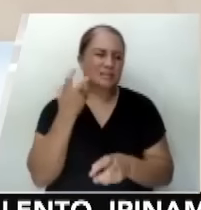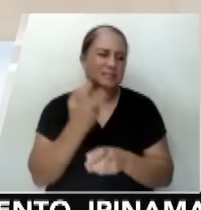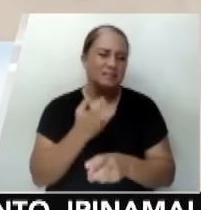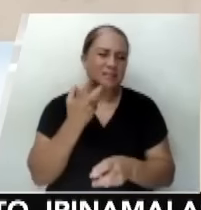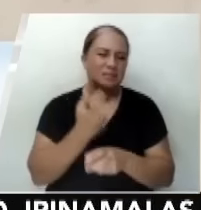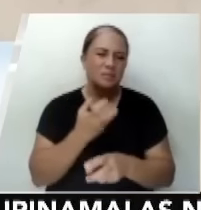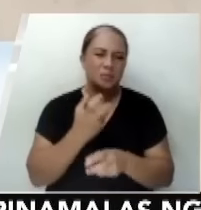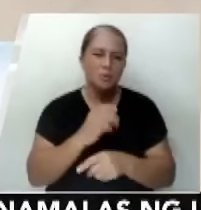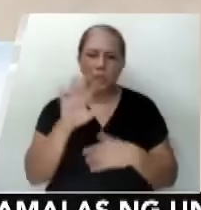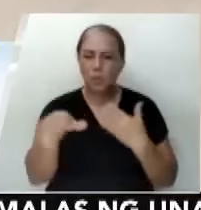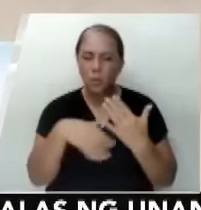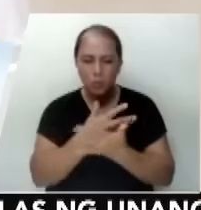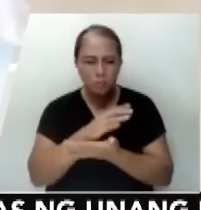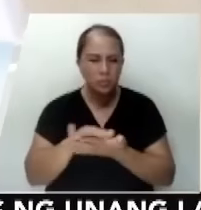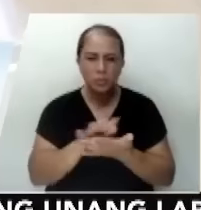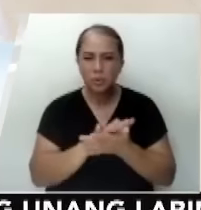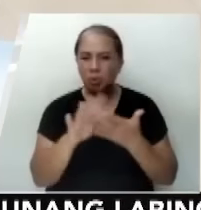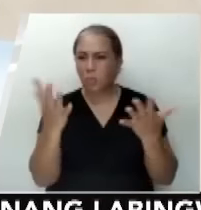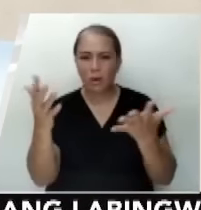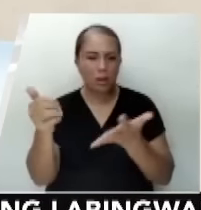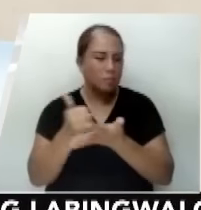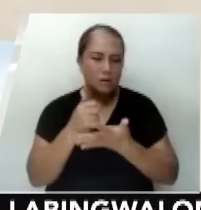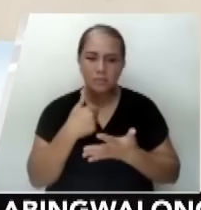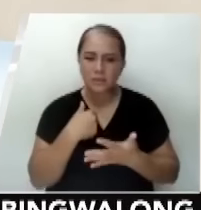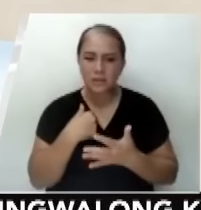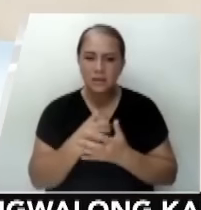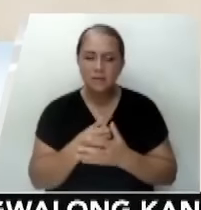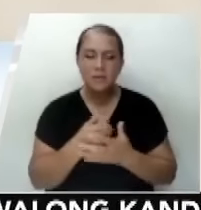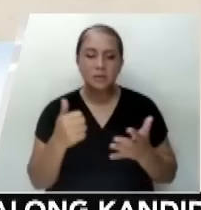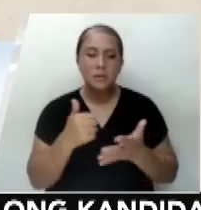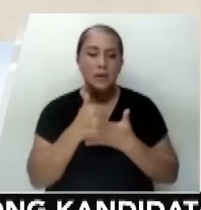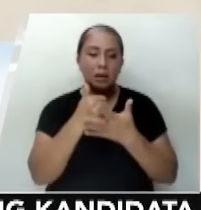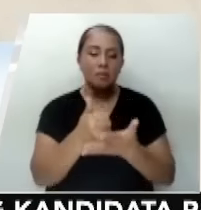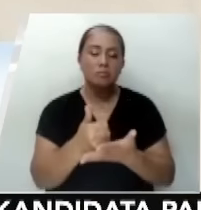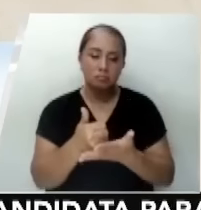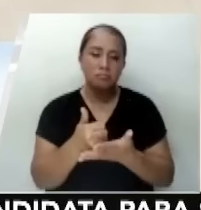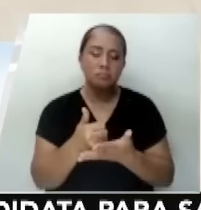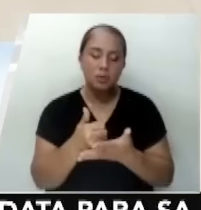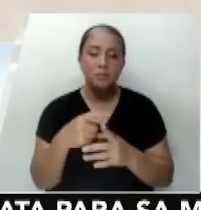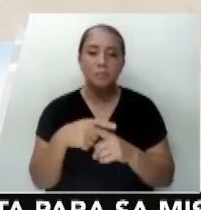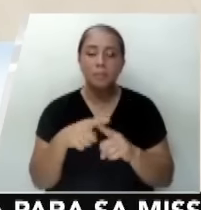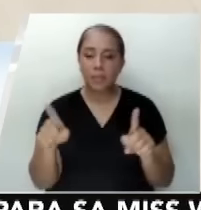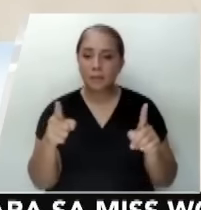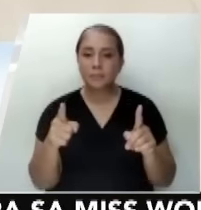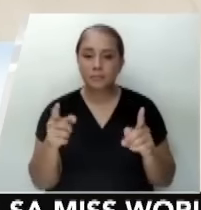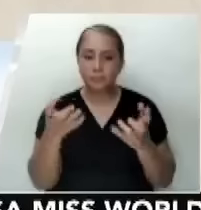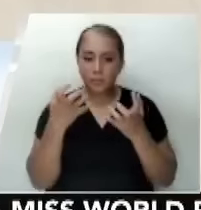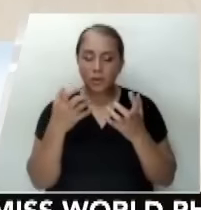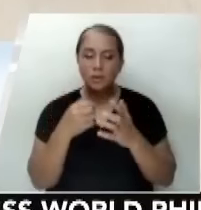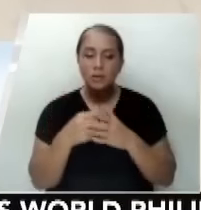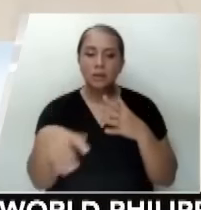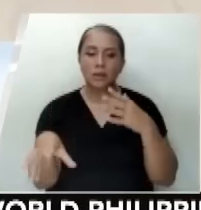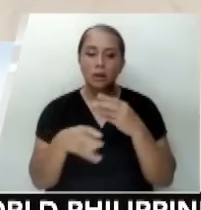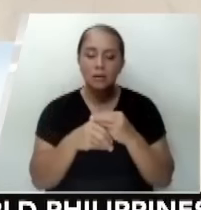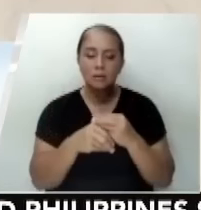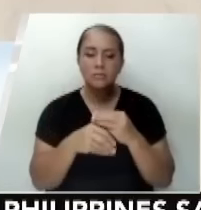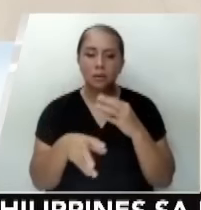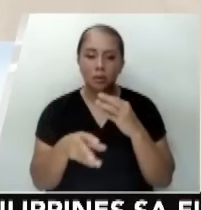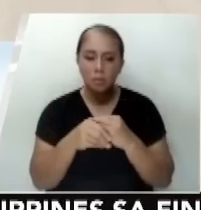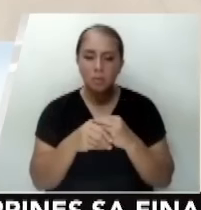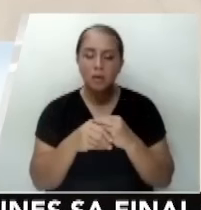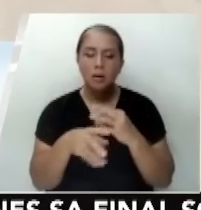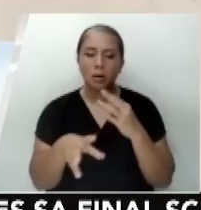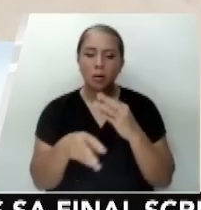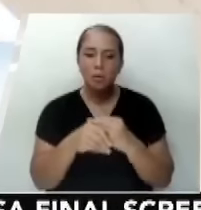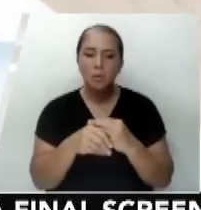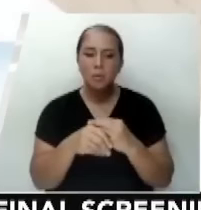niyan. Wala pong ibang tutulong sa akin. Malaking tulong naman po yung ibigay sa amin. Hindi ngayon po ang gusto ko pong mangyari. Madagdagan yung akin sa amin ng mga pang-toothbrush,